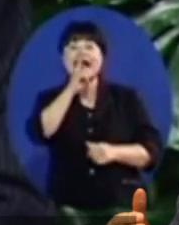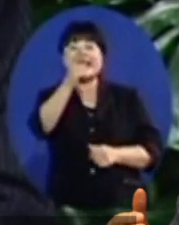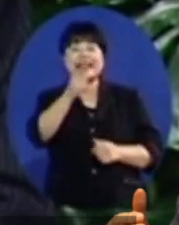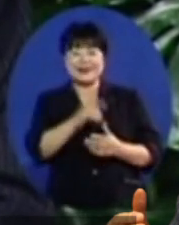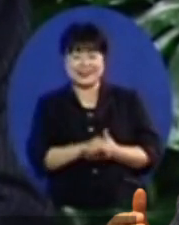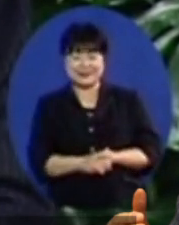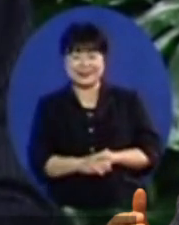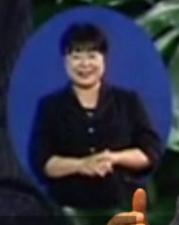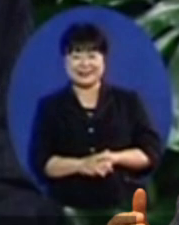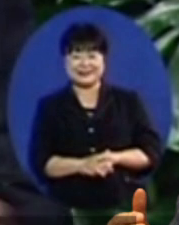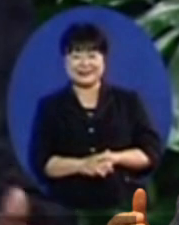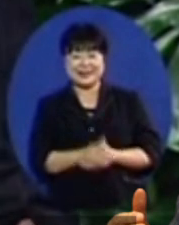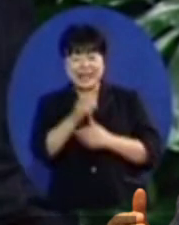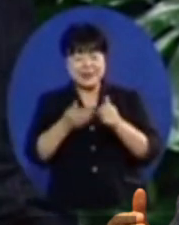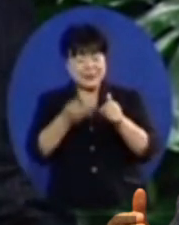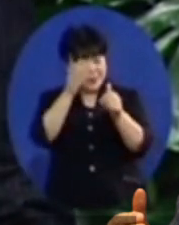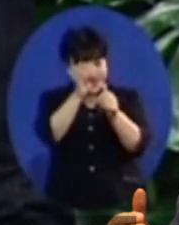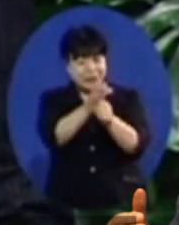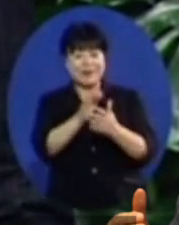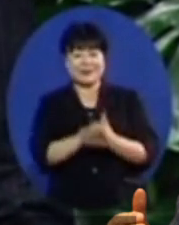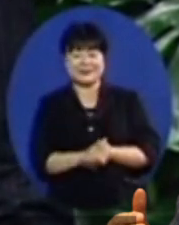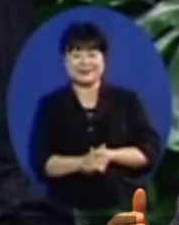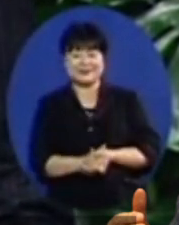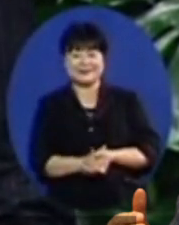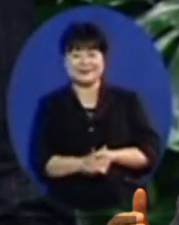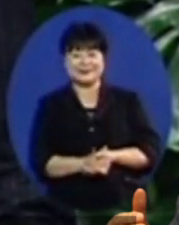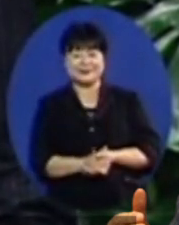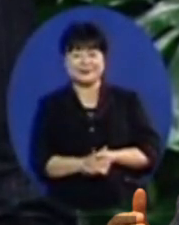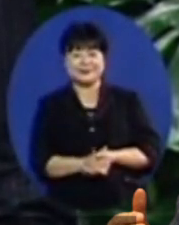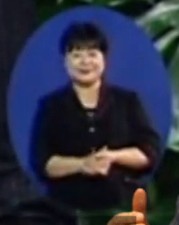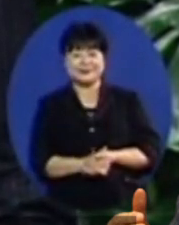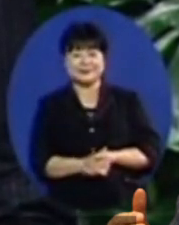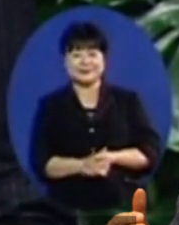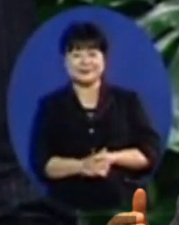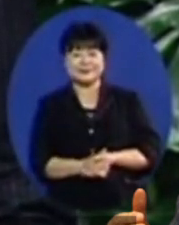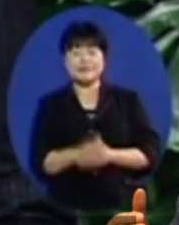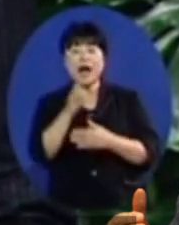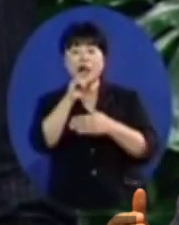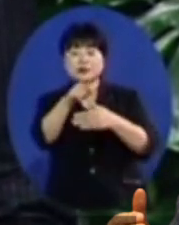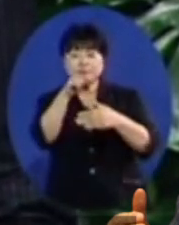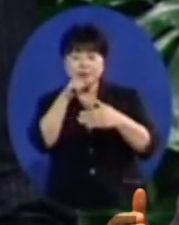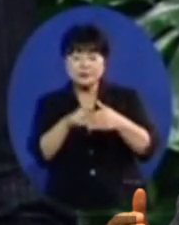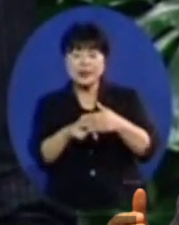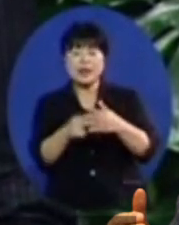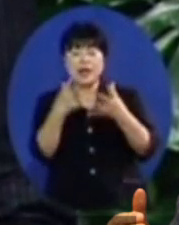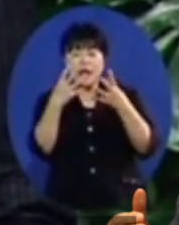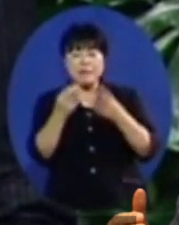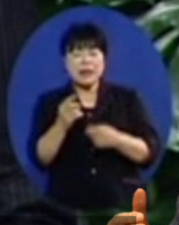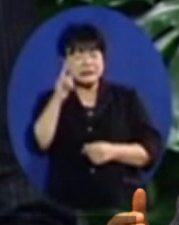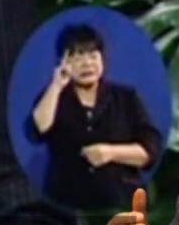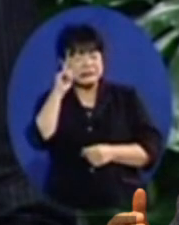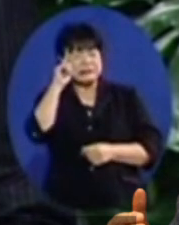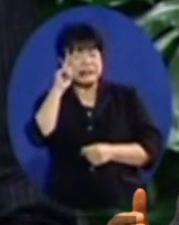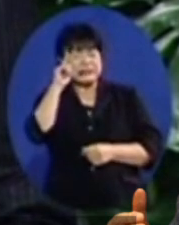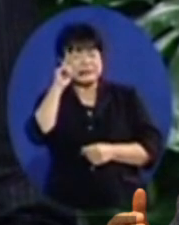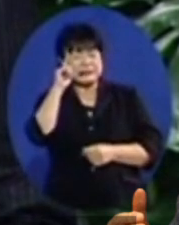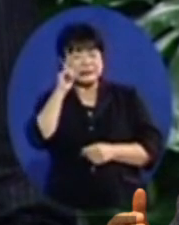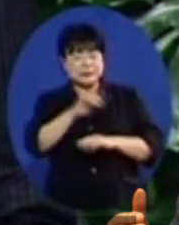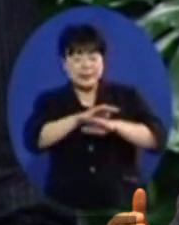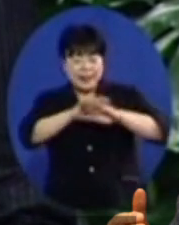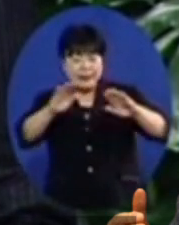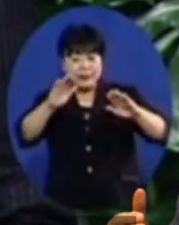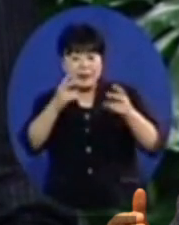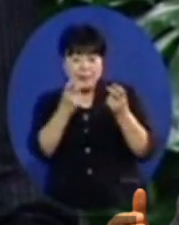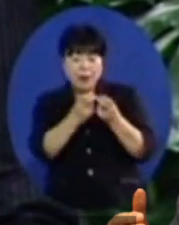것입니다. 하나님께 맡겨야 돼요. 우리가 그래서 마음에 많은 스트레스를 해소할 수 있는